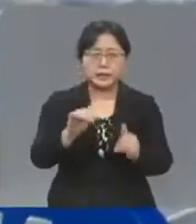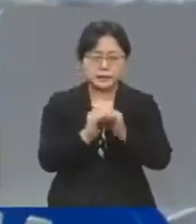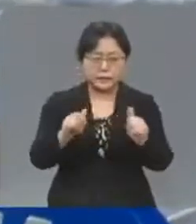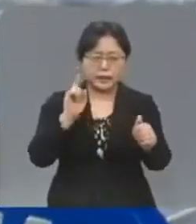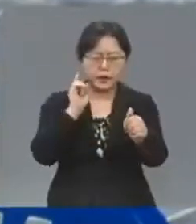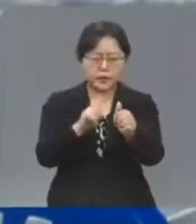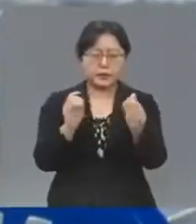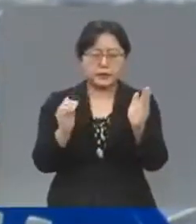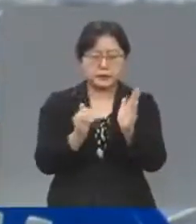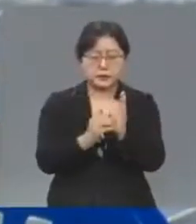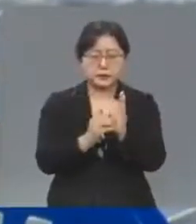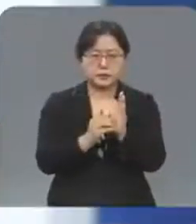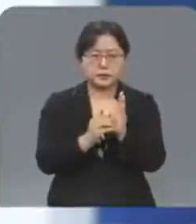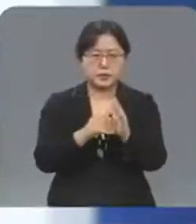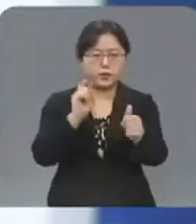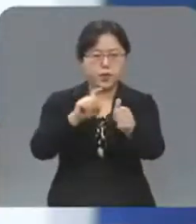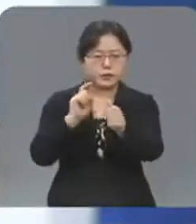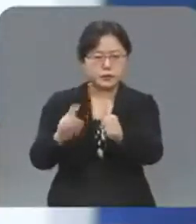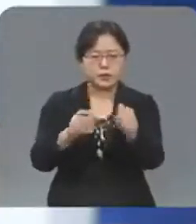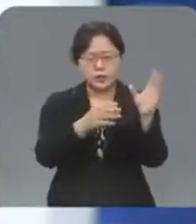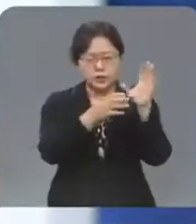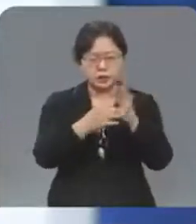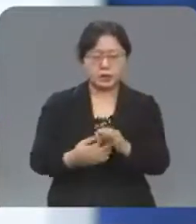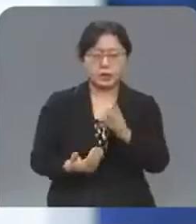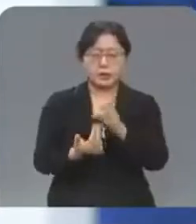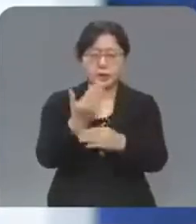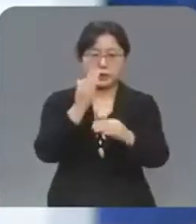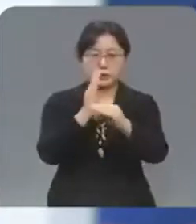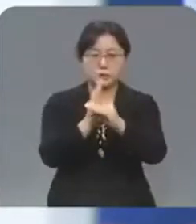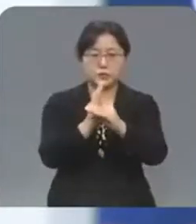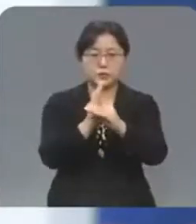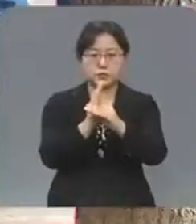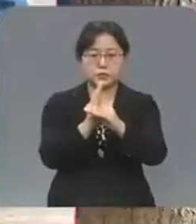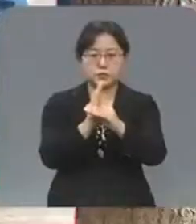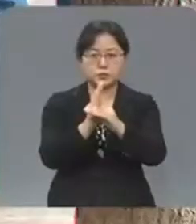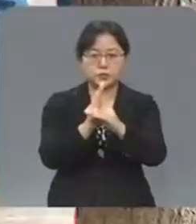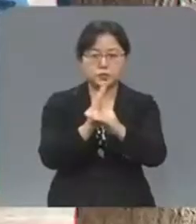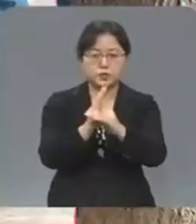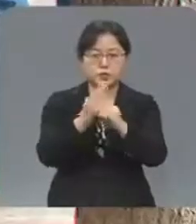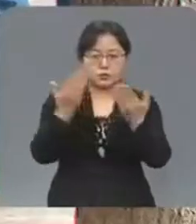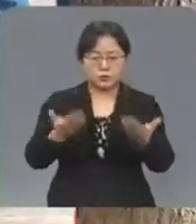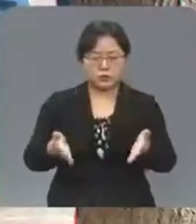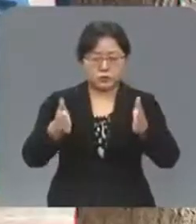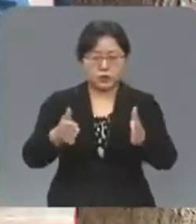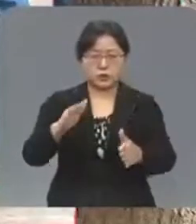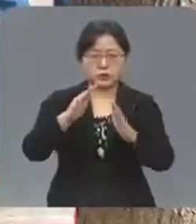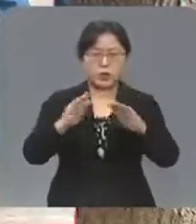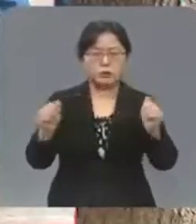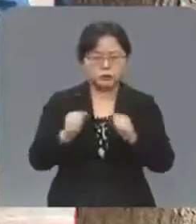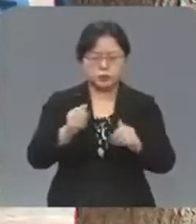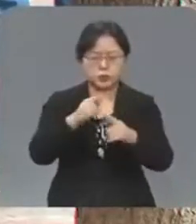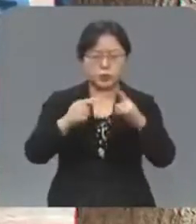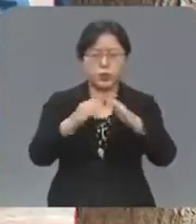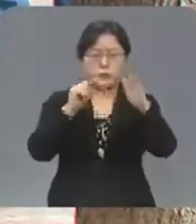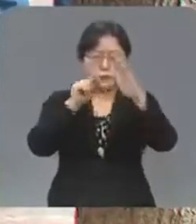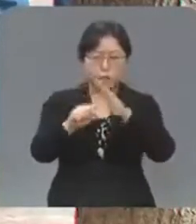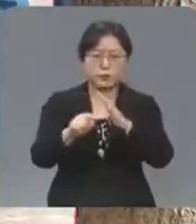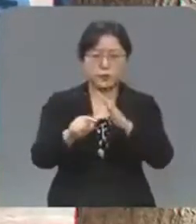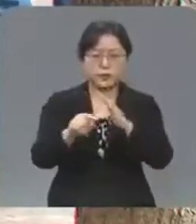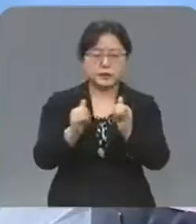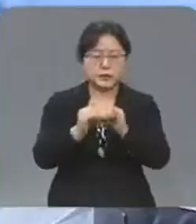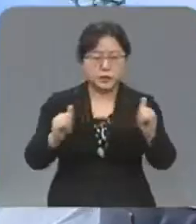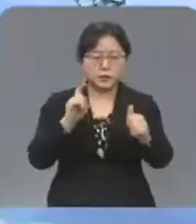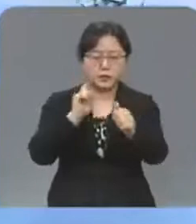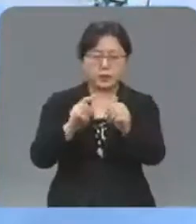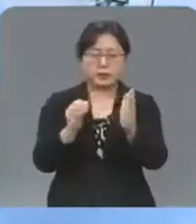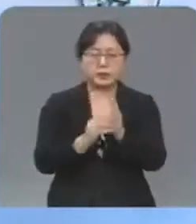확진 판정을 받는 등 확진자가 연이어 발생하고 있습니다. 연휴 기간 전북의 교회를 방문한 광주 시민이